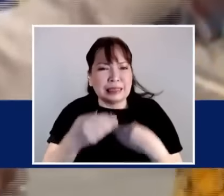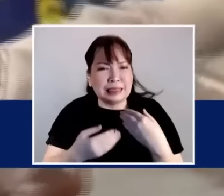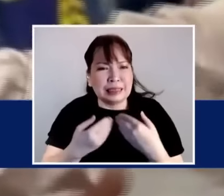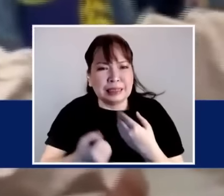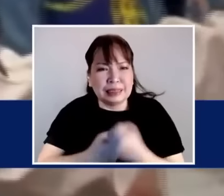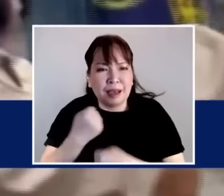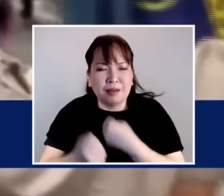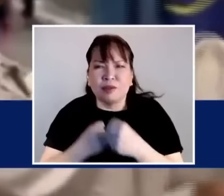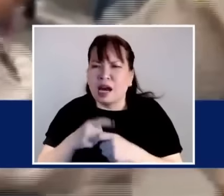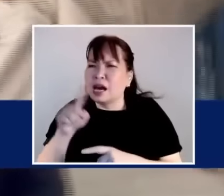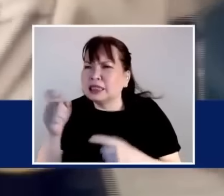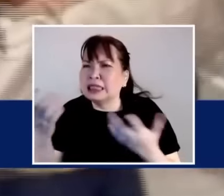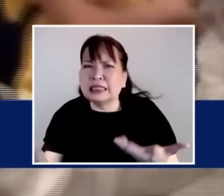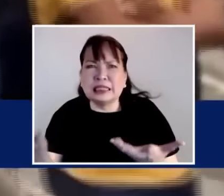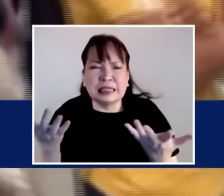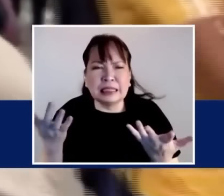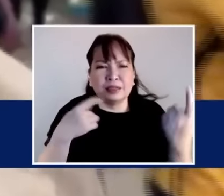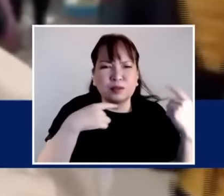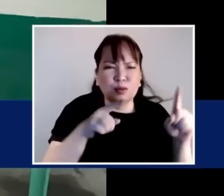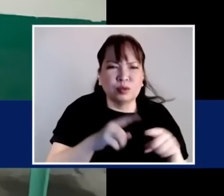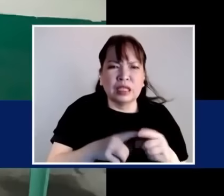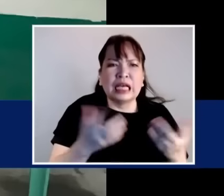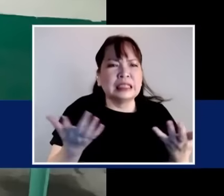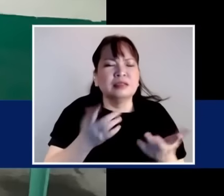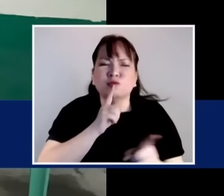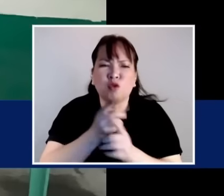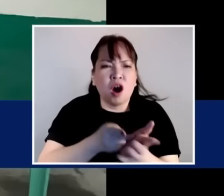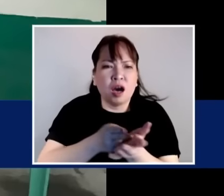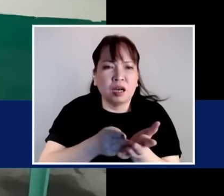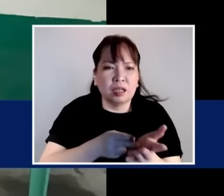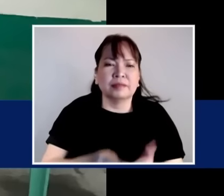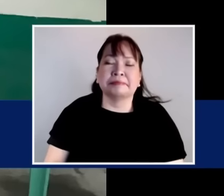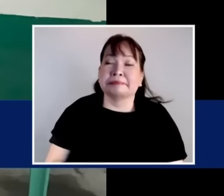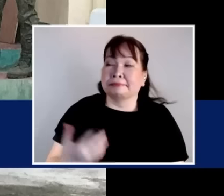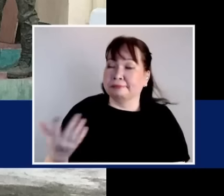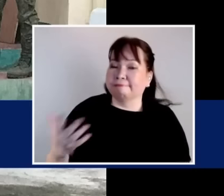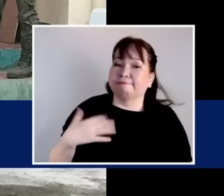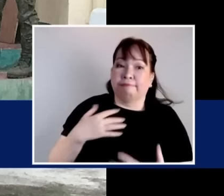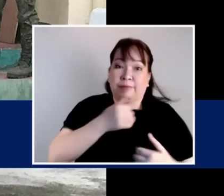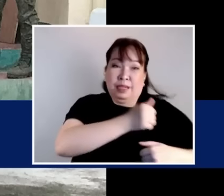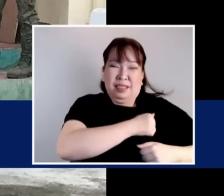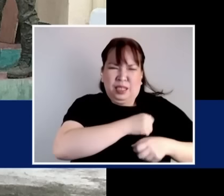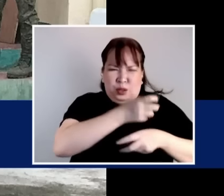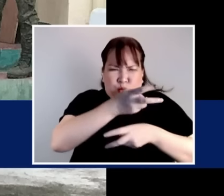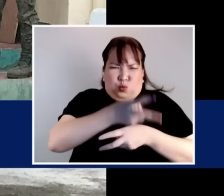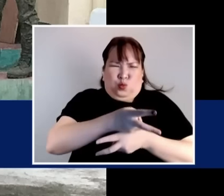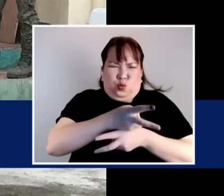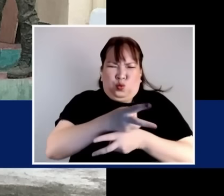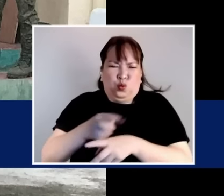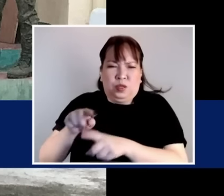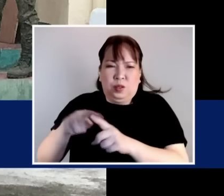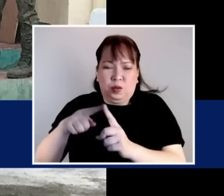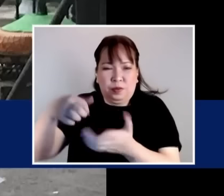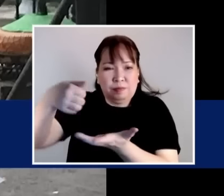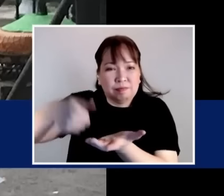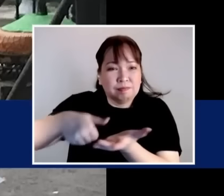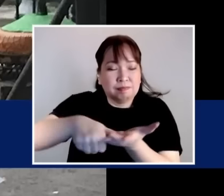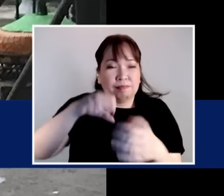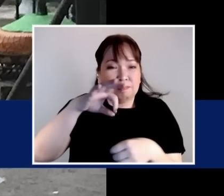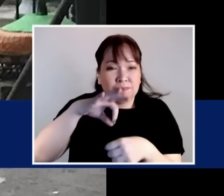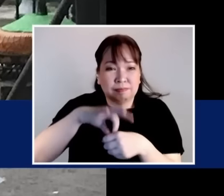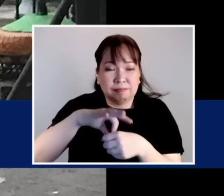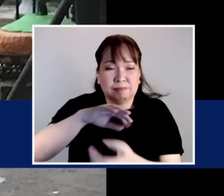nagtanong kami, sabi namin na saan po talaga. Bantay sarado ng militar at PNP ang mga voting center sa lungsod.